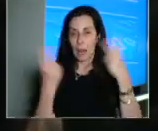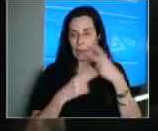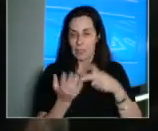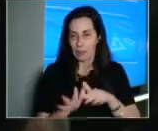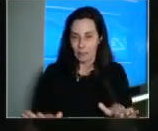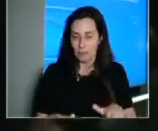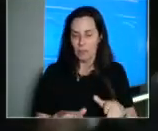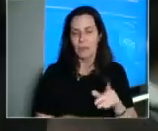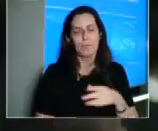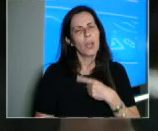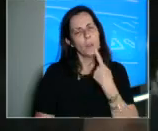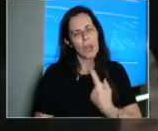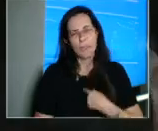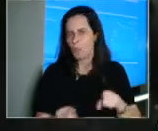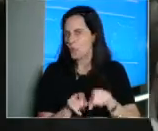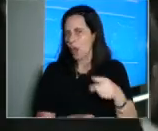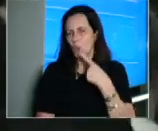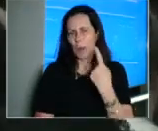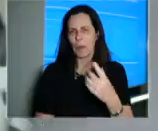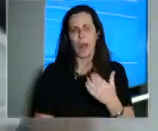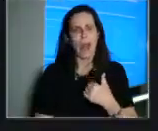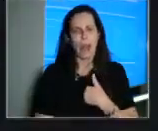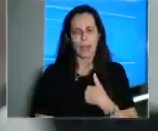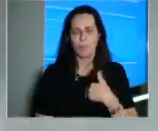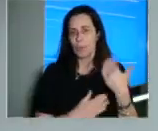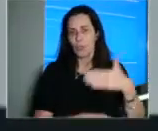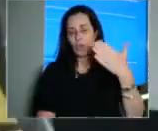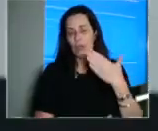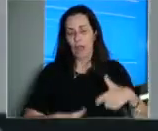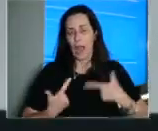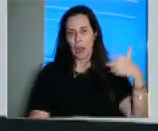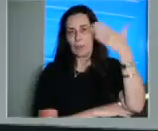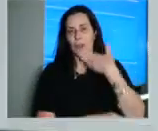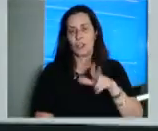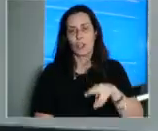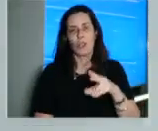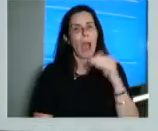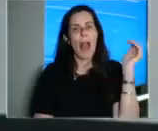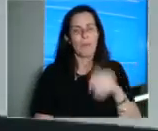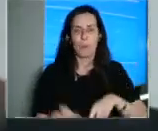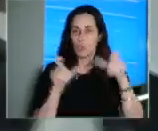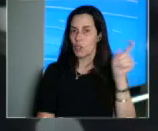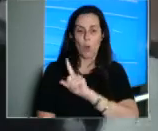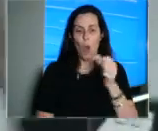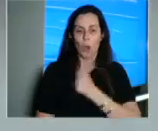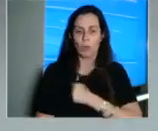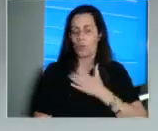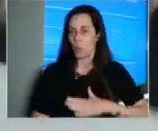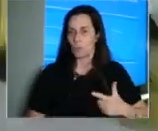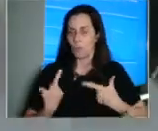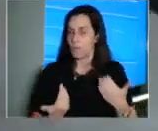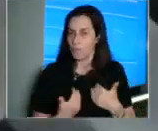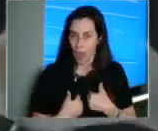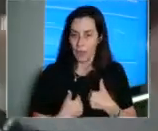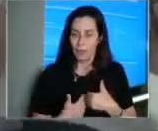הסטטוס קוו? רק מה אני אומר לעצמי? בדיוק כמו שאתה אומר, הרי אני בסוף חי במדינת ישראל. יש כאן מאות אלפים שאינם דתיים, שרוצים לחיות כאן,